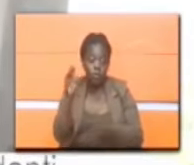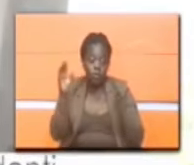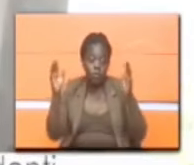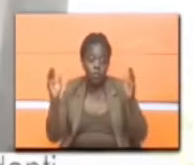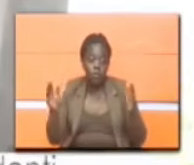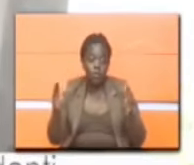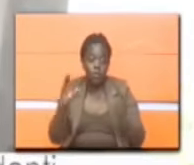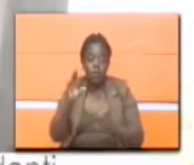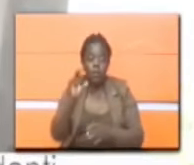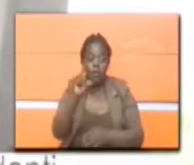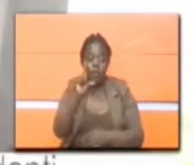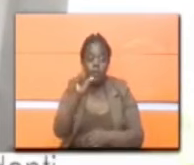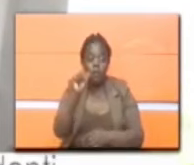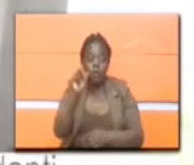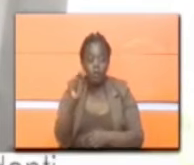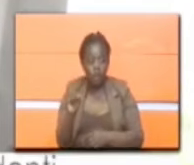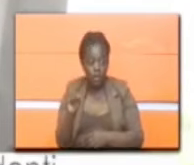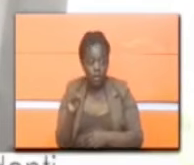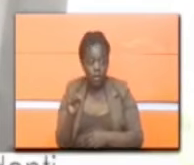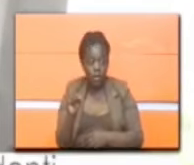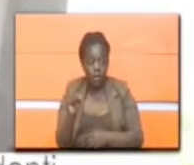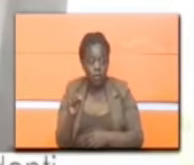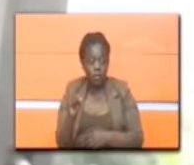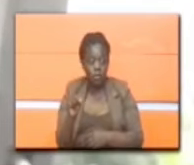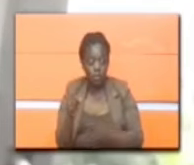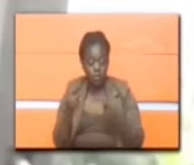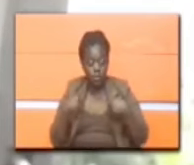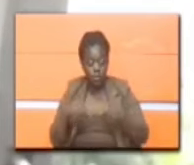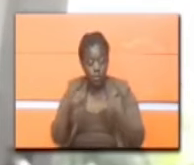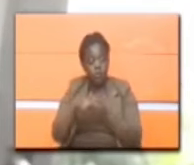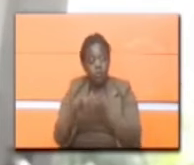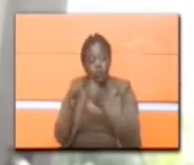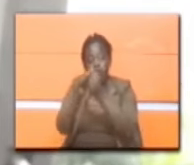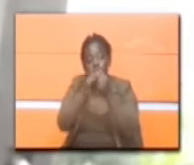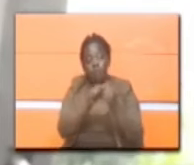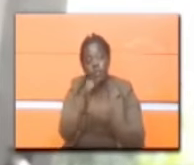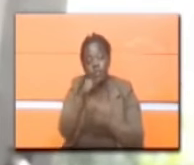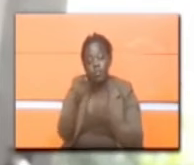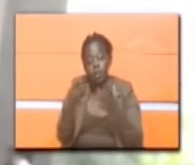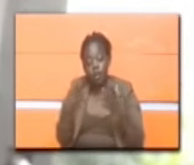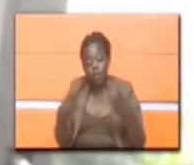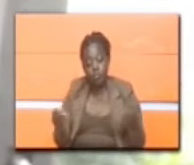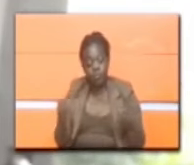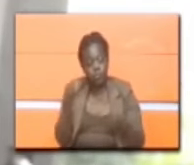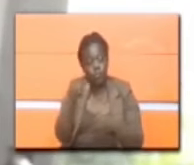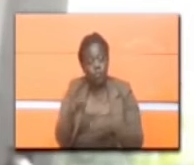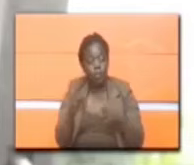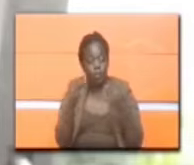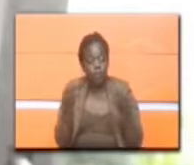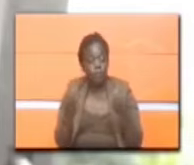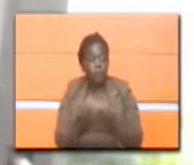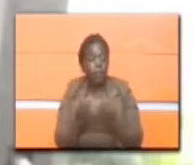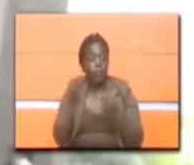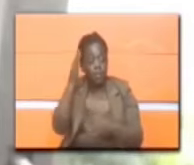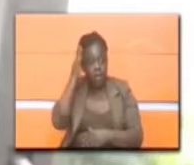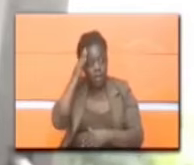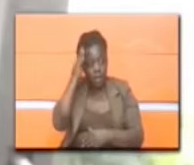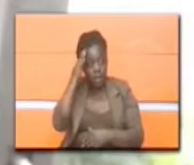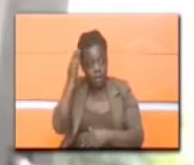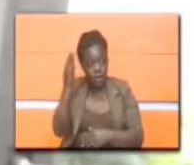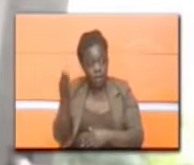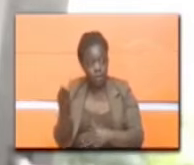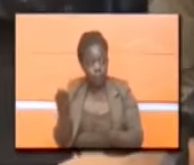big clan. We shall stand with you in the absence of your family head